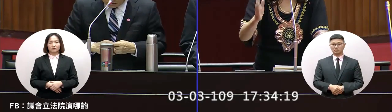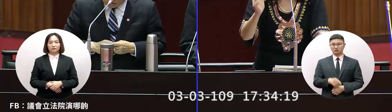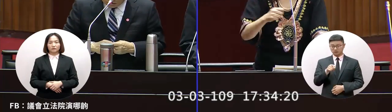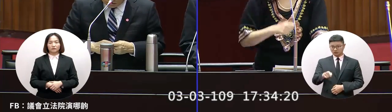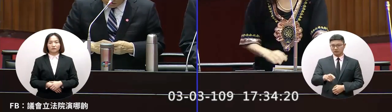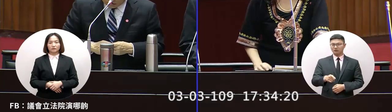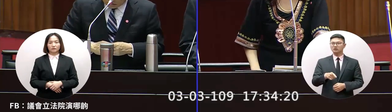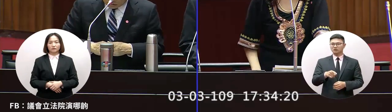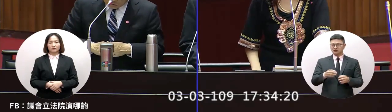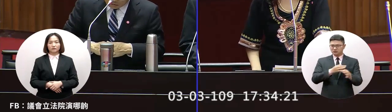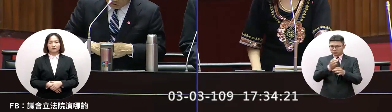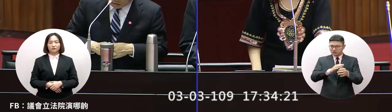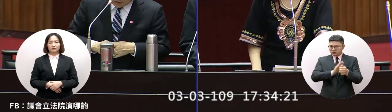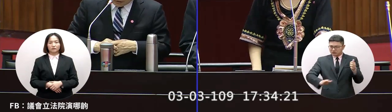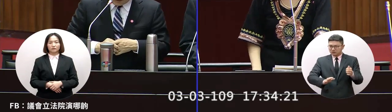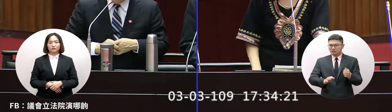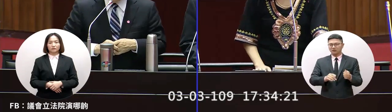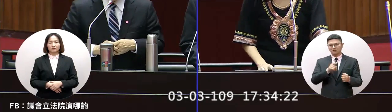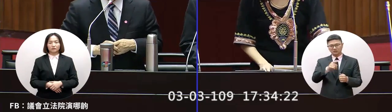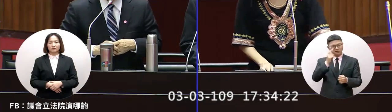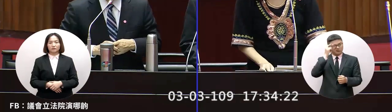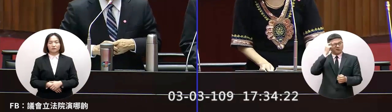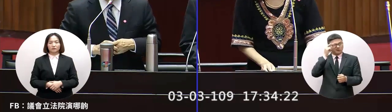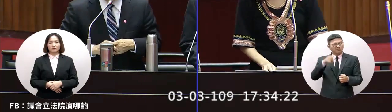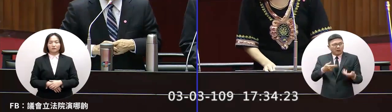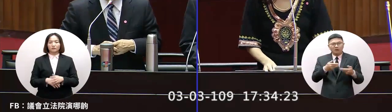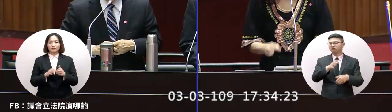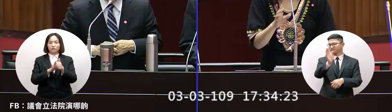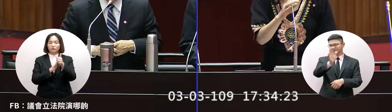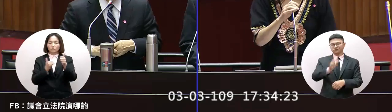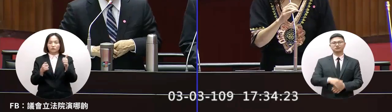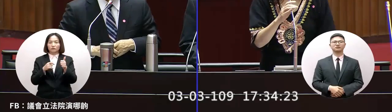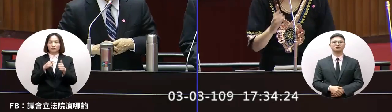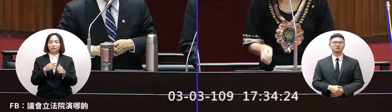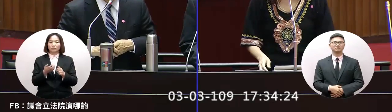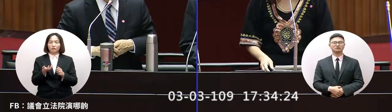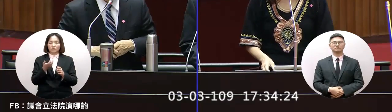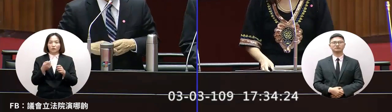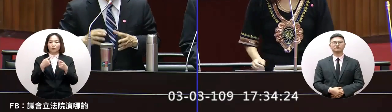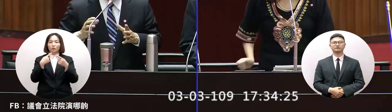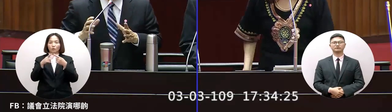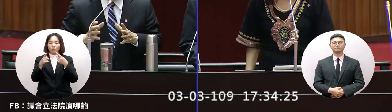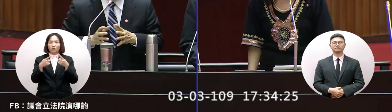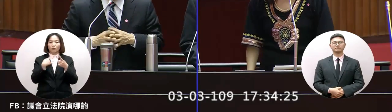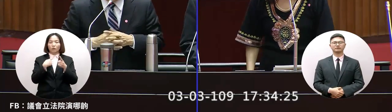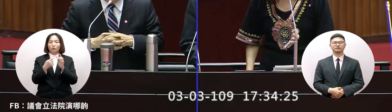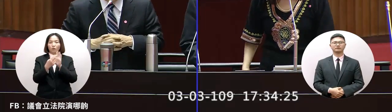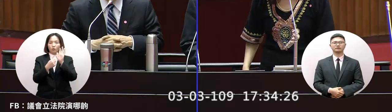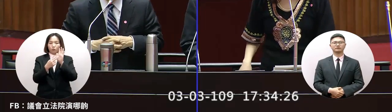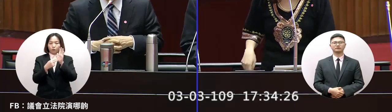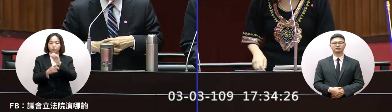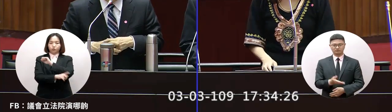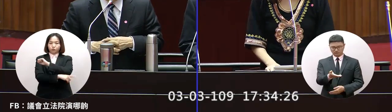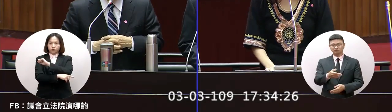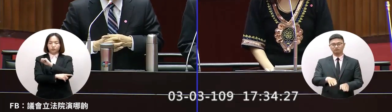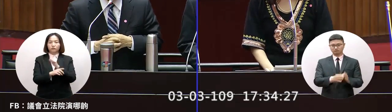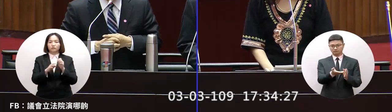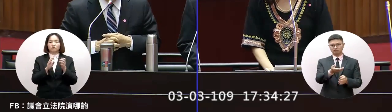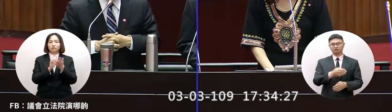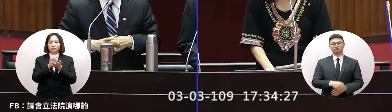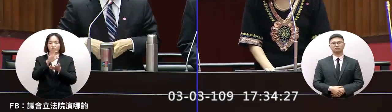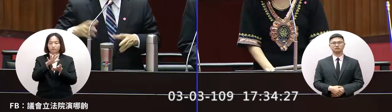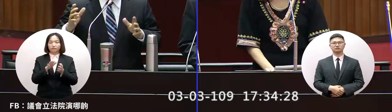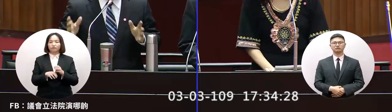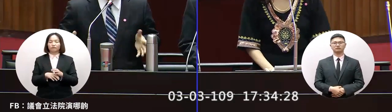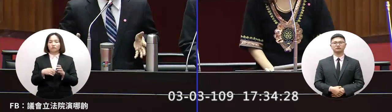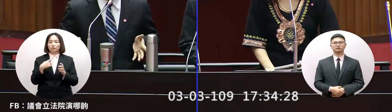的冲击范围。 这个。哎，委员，你刚才打断了，没有让我把那个结论讲出